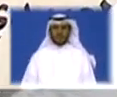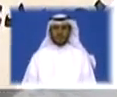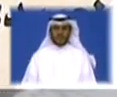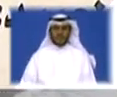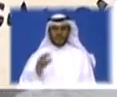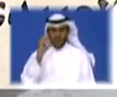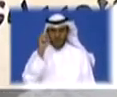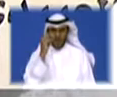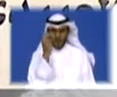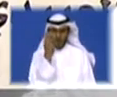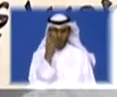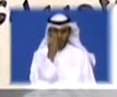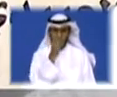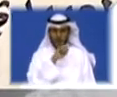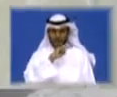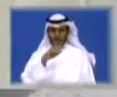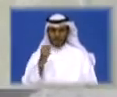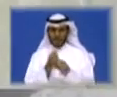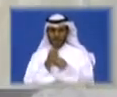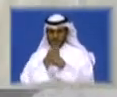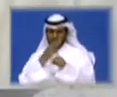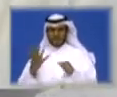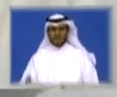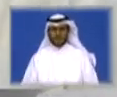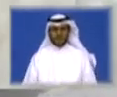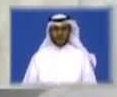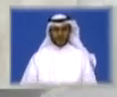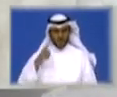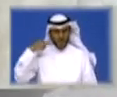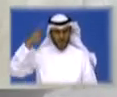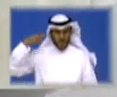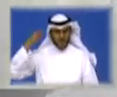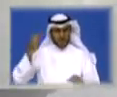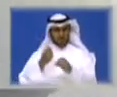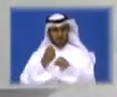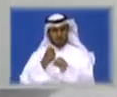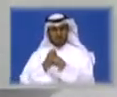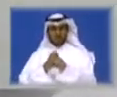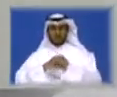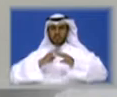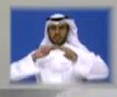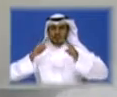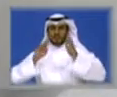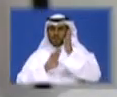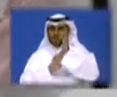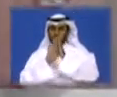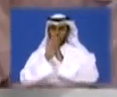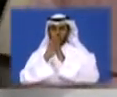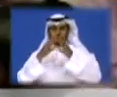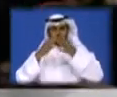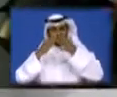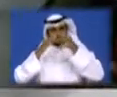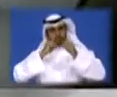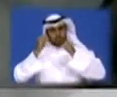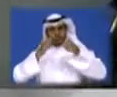استخدموها الأخوان الأطباء في هذا المركز. التوسع بالعيادات التخصصية للأمراض الجلدية